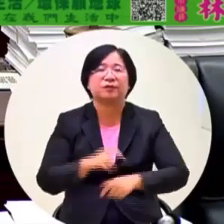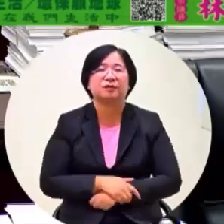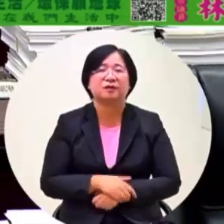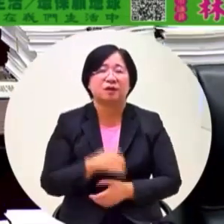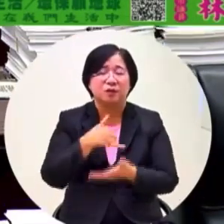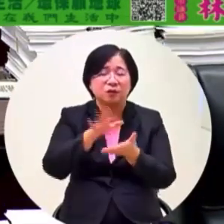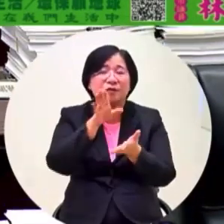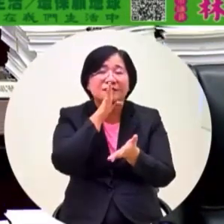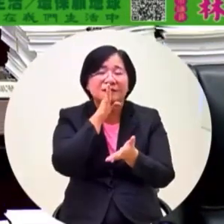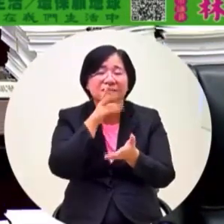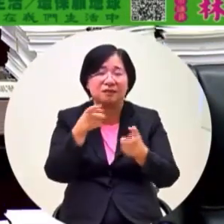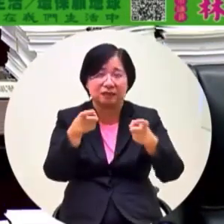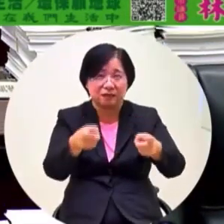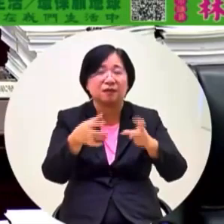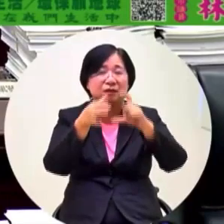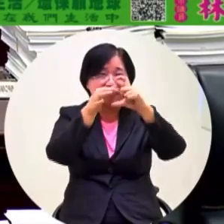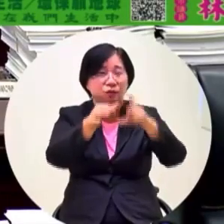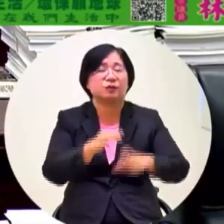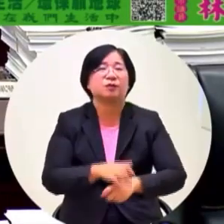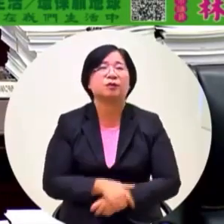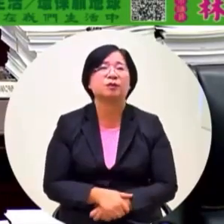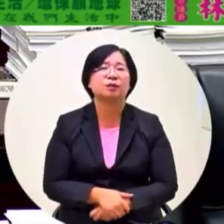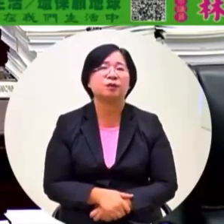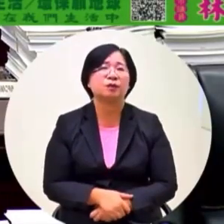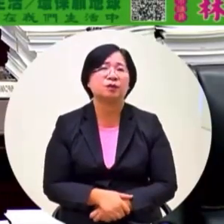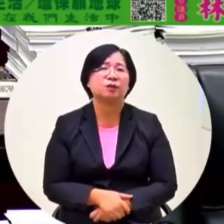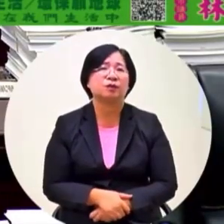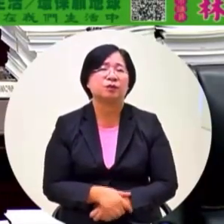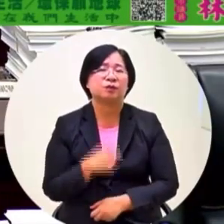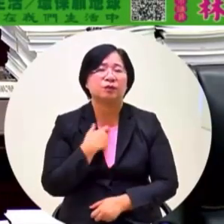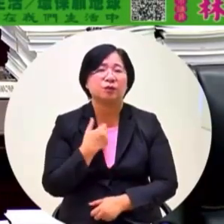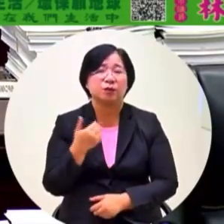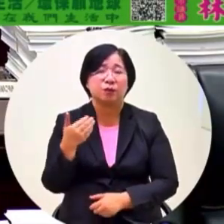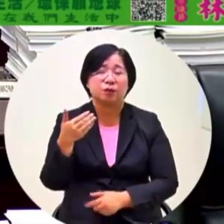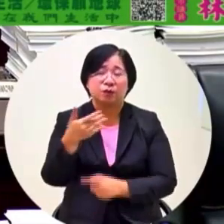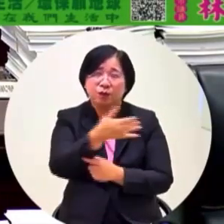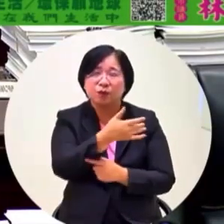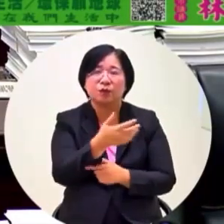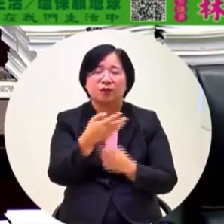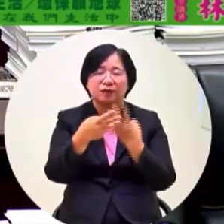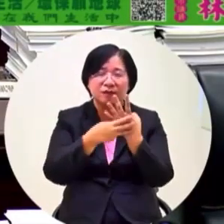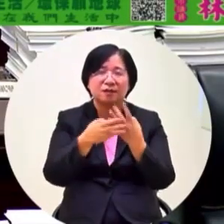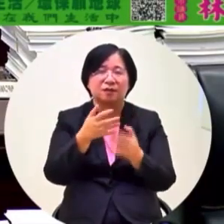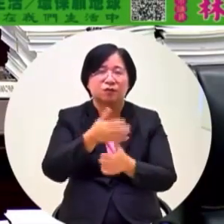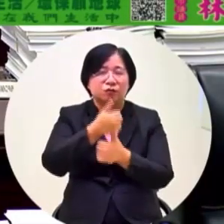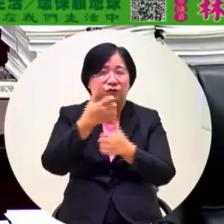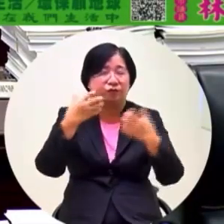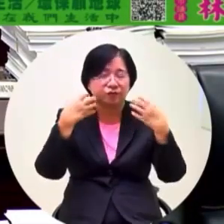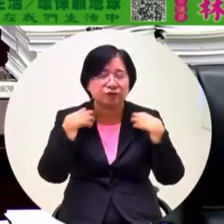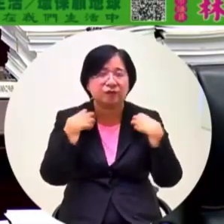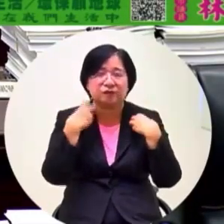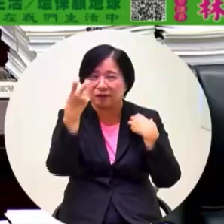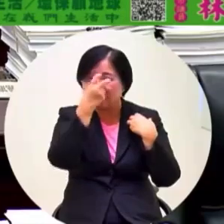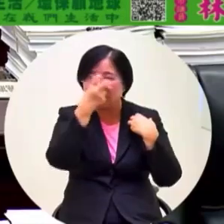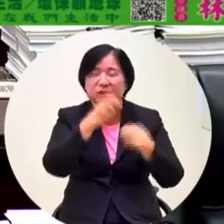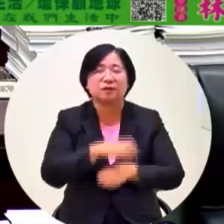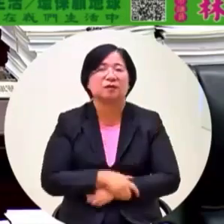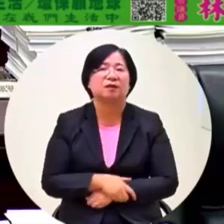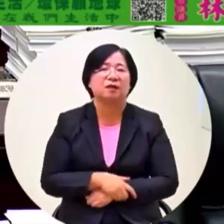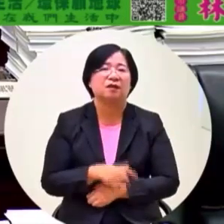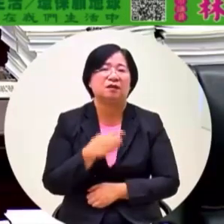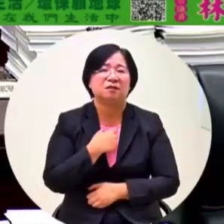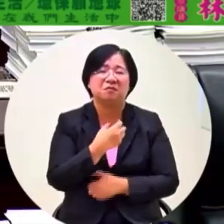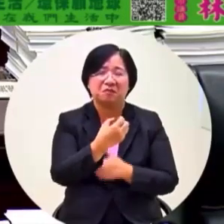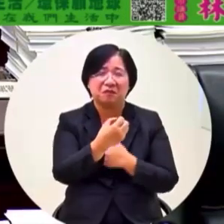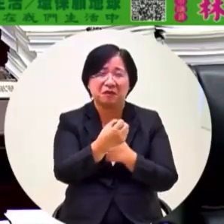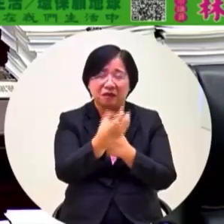区的，属于我们的渔业署管辖的范围，你们一句没有钱。你看